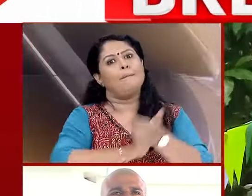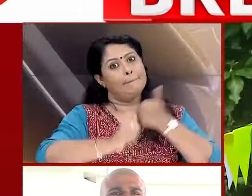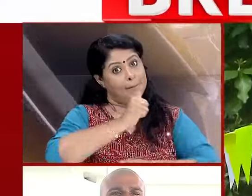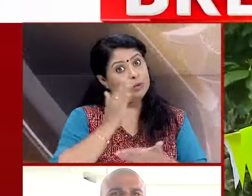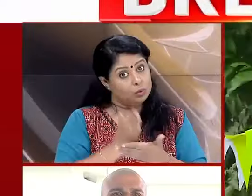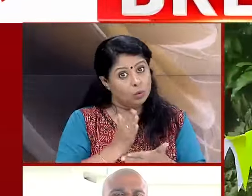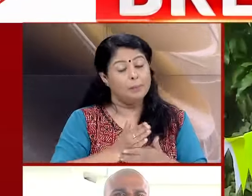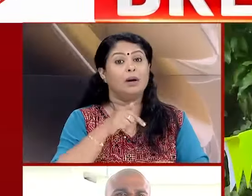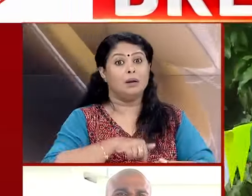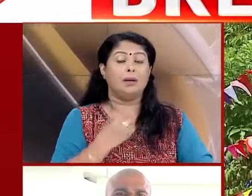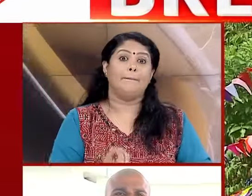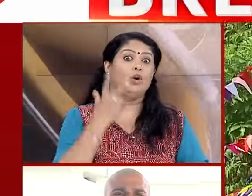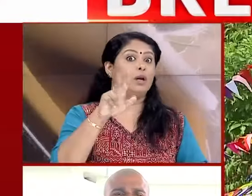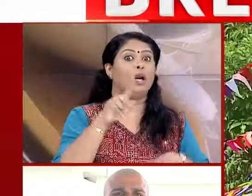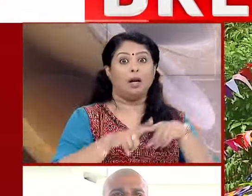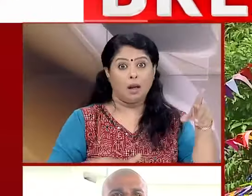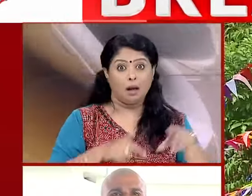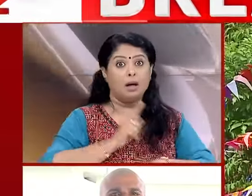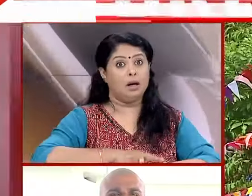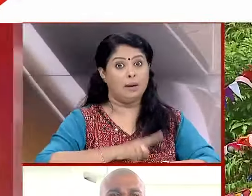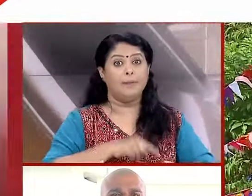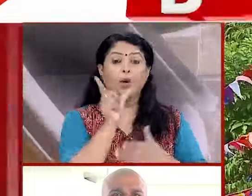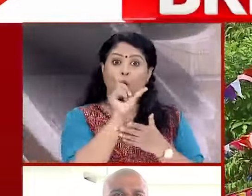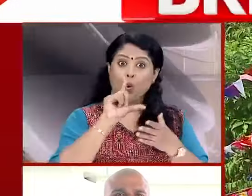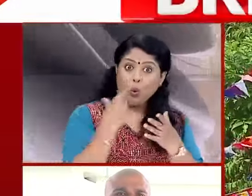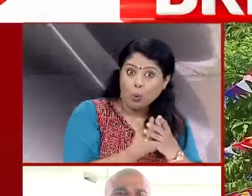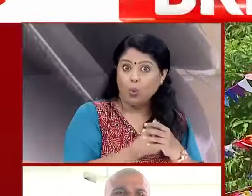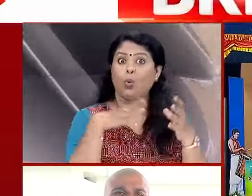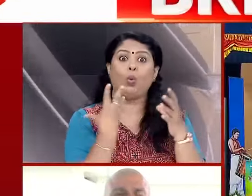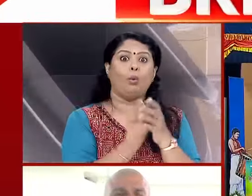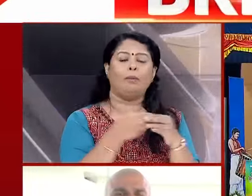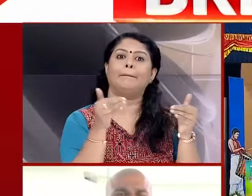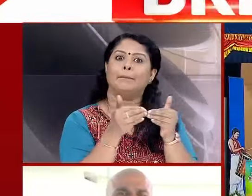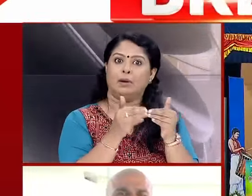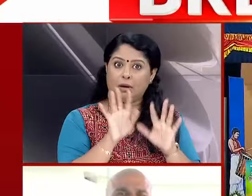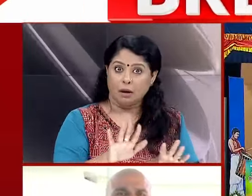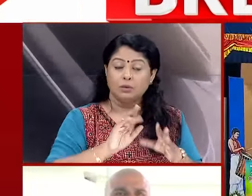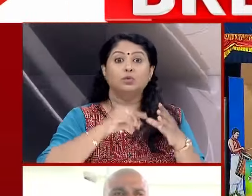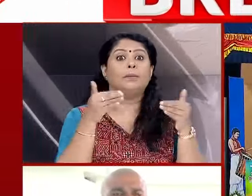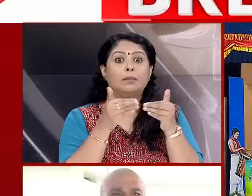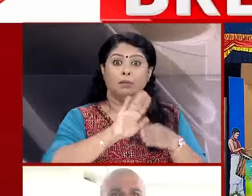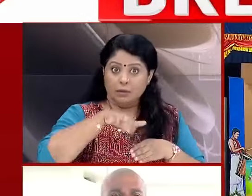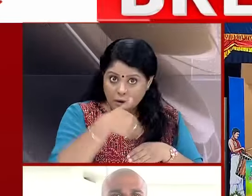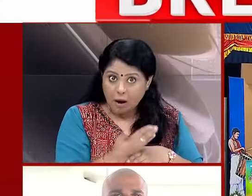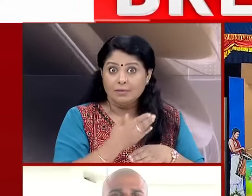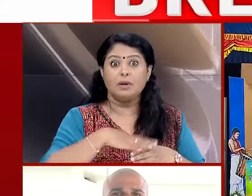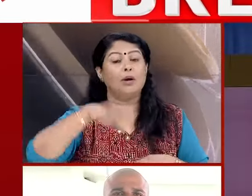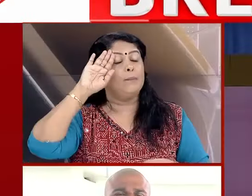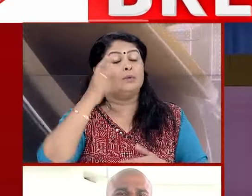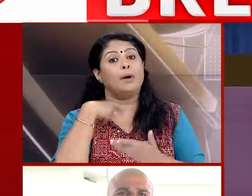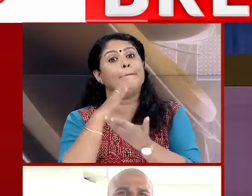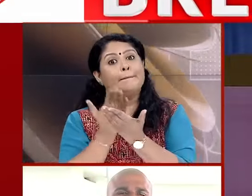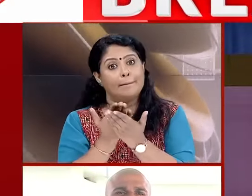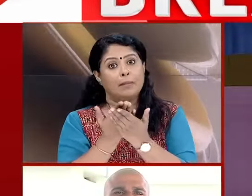ഇന്ന് രാവിലെ 8:30 കേരള സർവകലാശാലയുടെ അവരുടെ യൂണിയൻ്റെ നേതൃത്വത്തിൽ ഒരു യോഗം കൂടുകയുണ്ടായി. ഈ യോഗത്തിന് ശേഷമാണ് അവർ പോലീസ് പരാതി